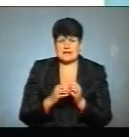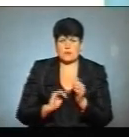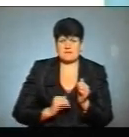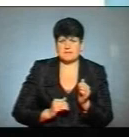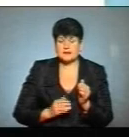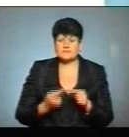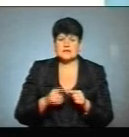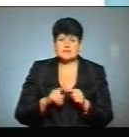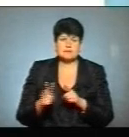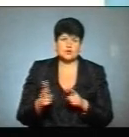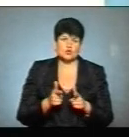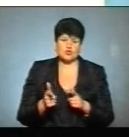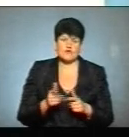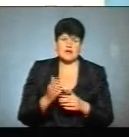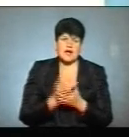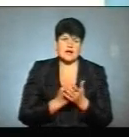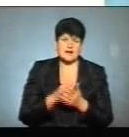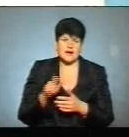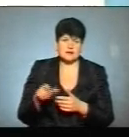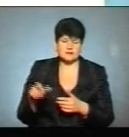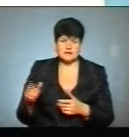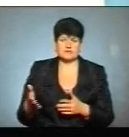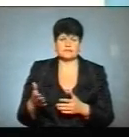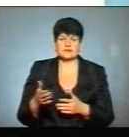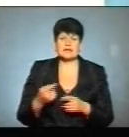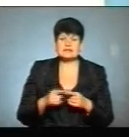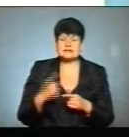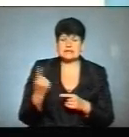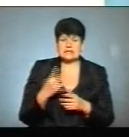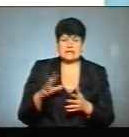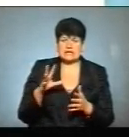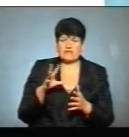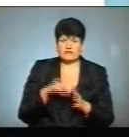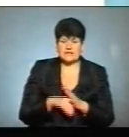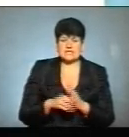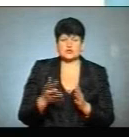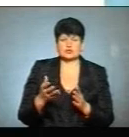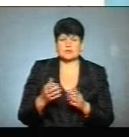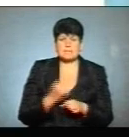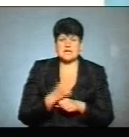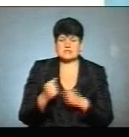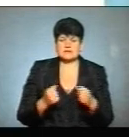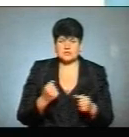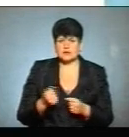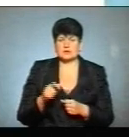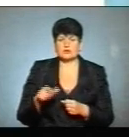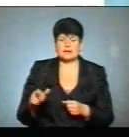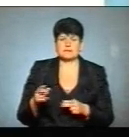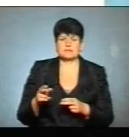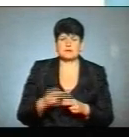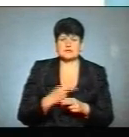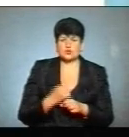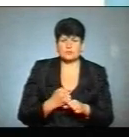та сама підготовка кадрів на замовлення роботодавців, це єдиний внесок за працевлаштування осіб числа безробітних